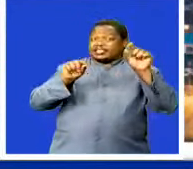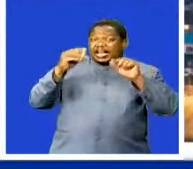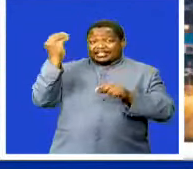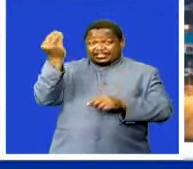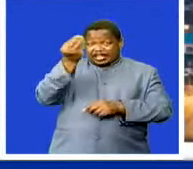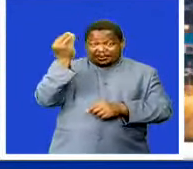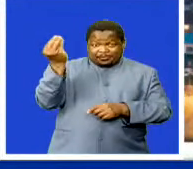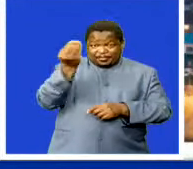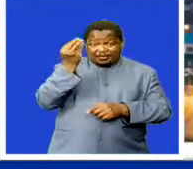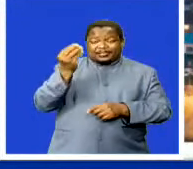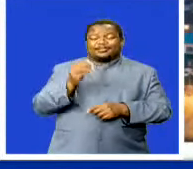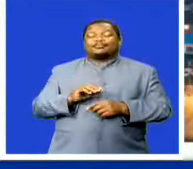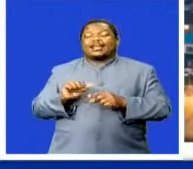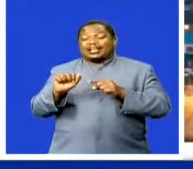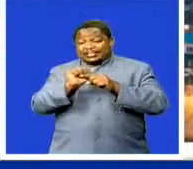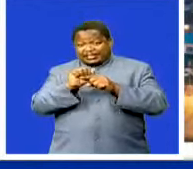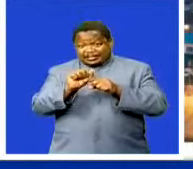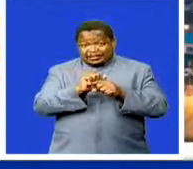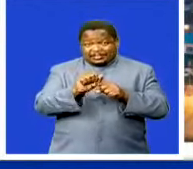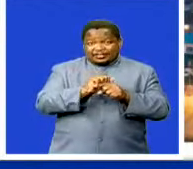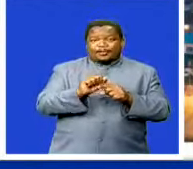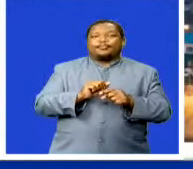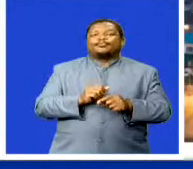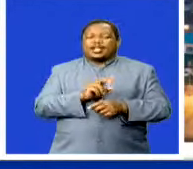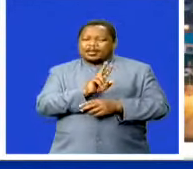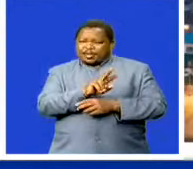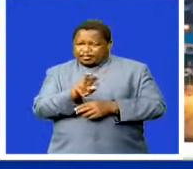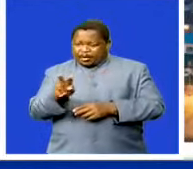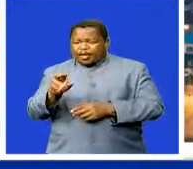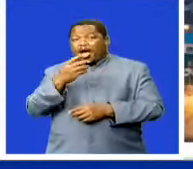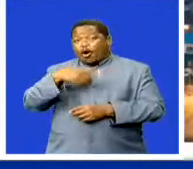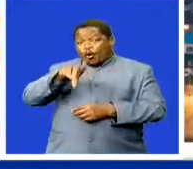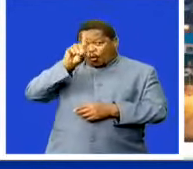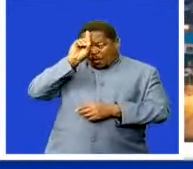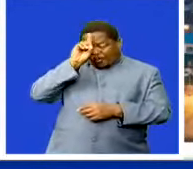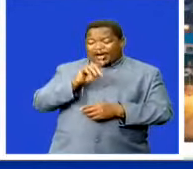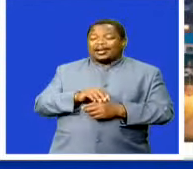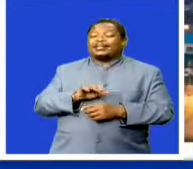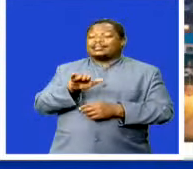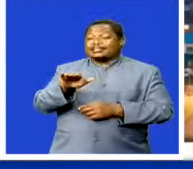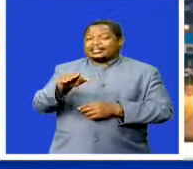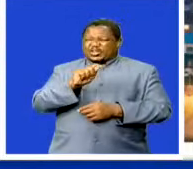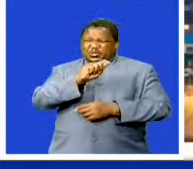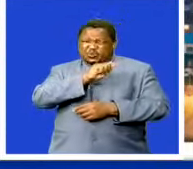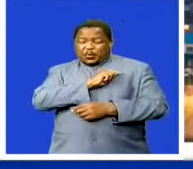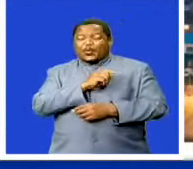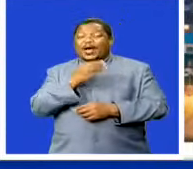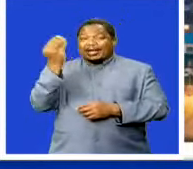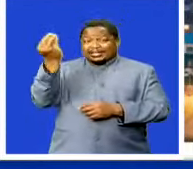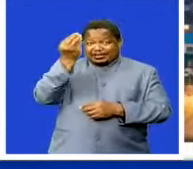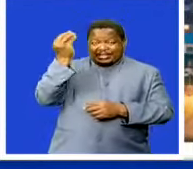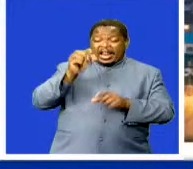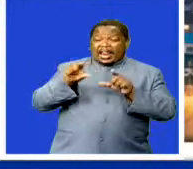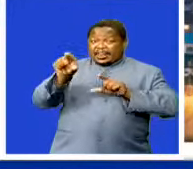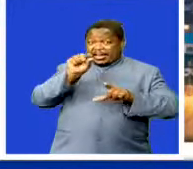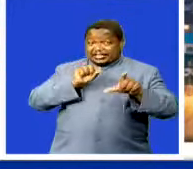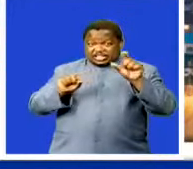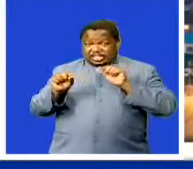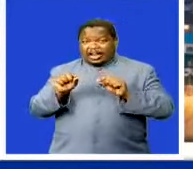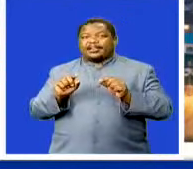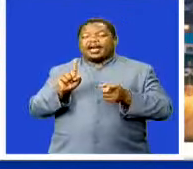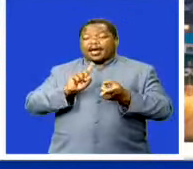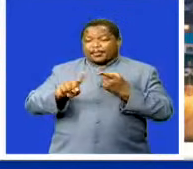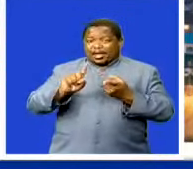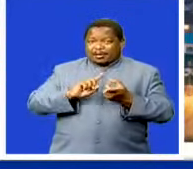ubanika ke lithemba lekuthi tingijimi litawudlala kahle kule midlalo. Kanti ke Dlamini bekakhuluma ngesikhathi sithi ngijimi ichubeka nemalungiselelo ado